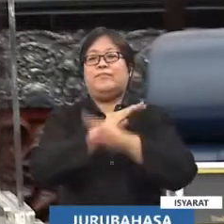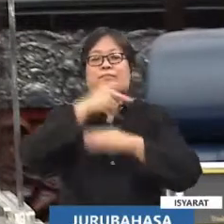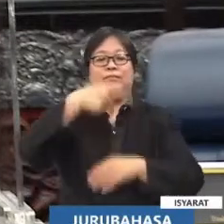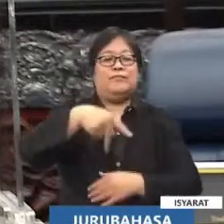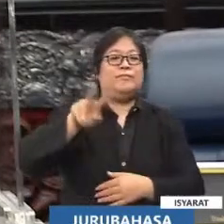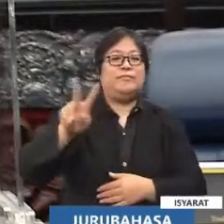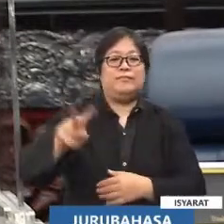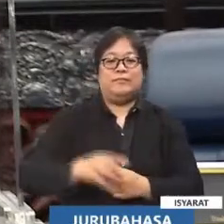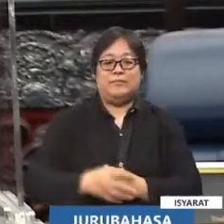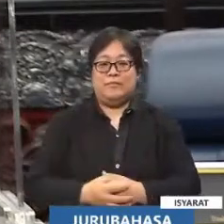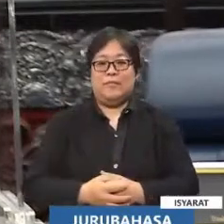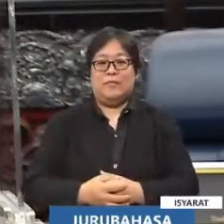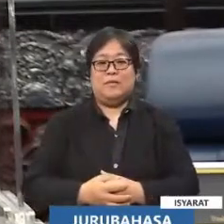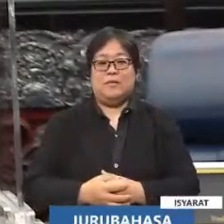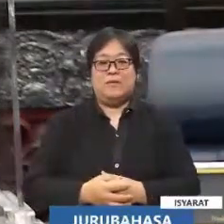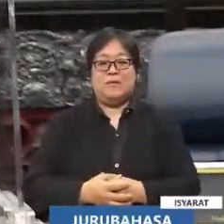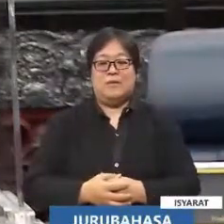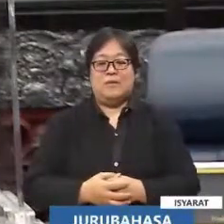PPV.